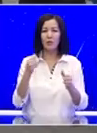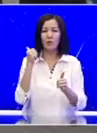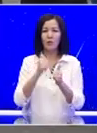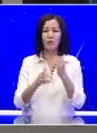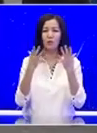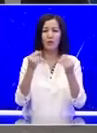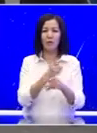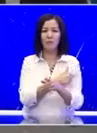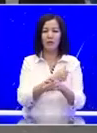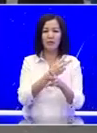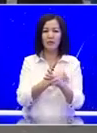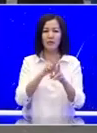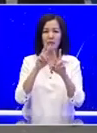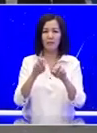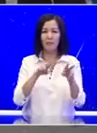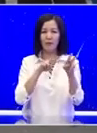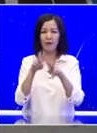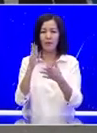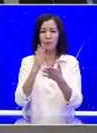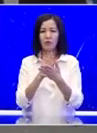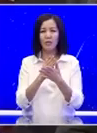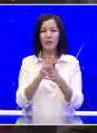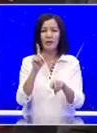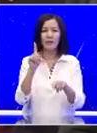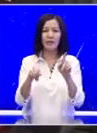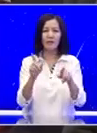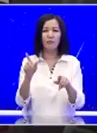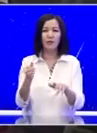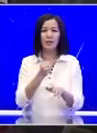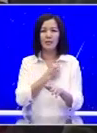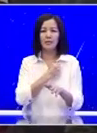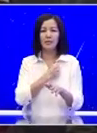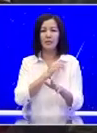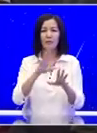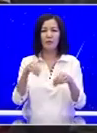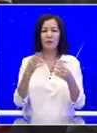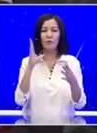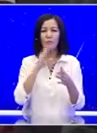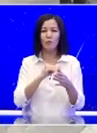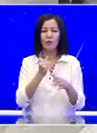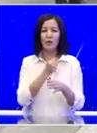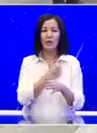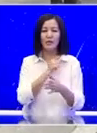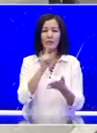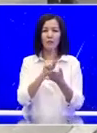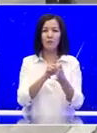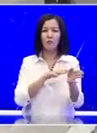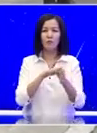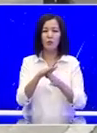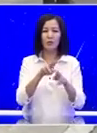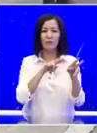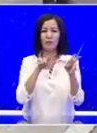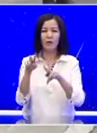сайын медицина қызметкерлерімен бақыланып тұрады. Тіпті кейбіреуіне кезекті әскери шені берілуі де мүмкін. Әскери борышын өтейтіндер бақылау